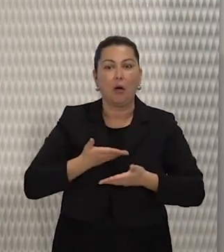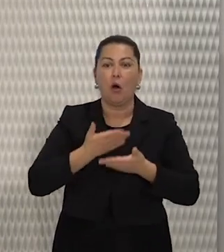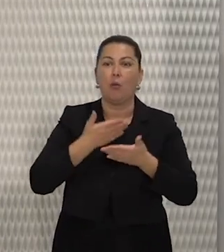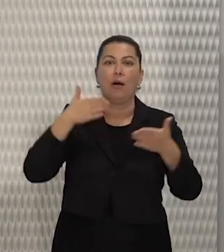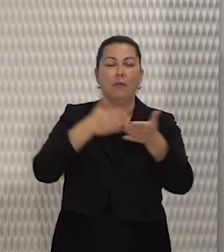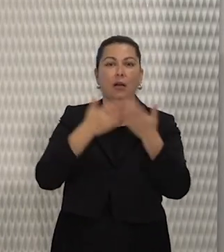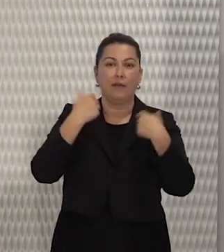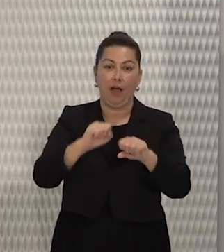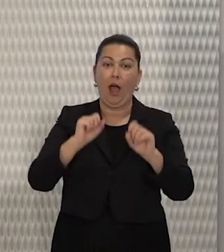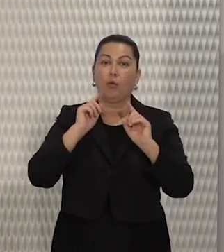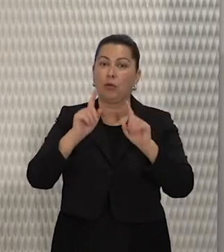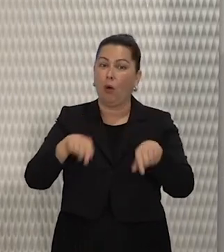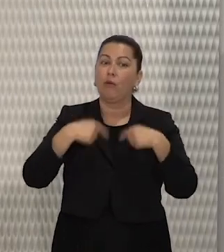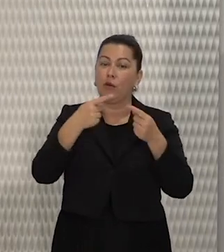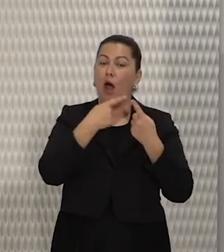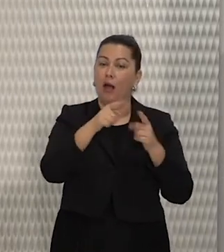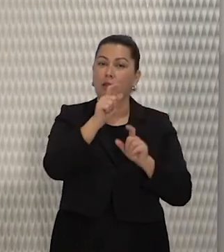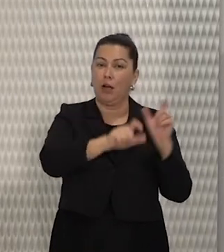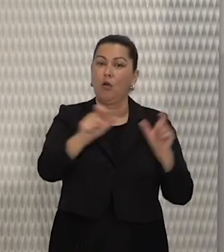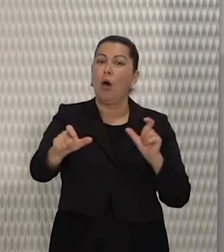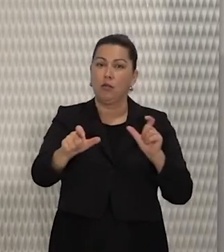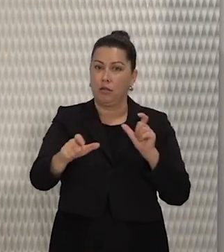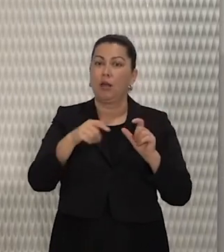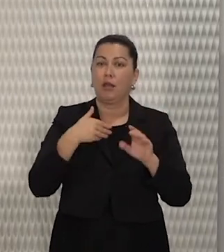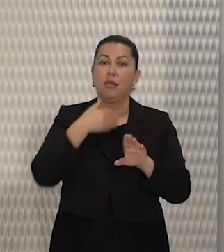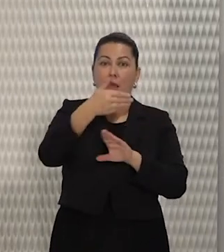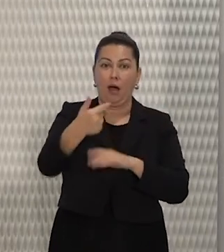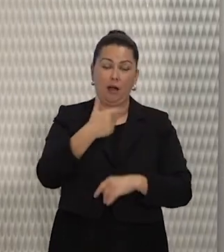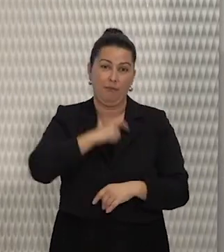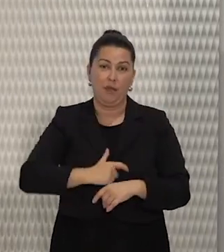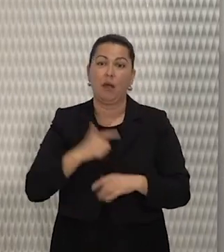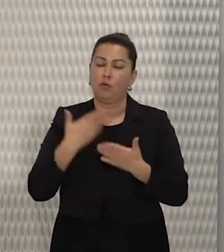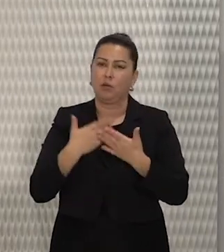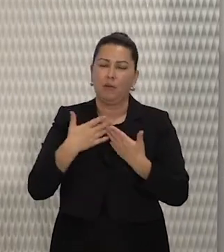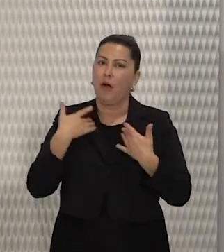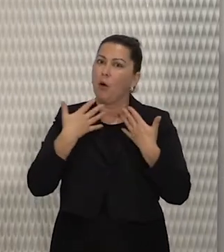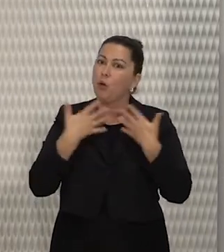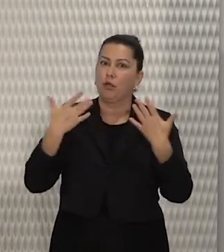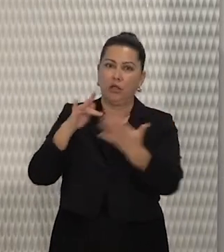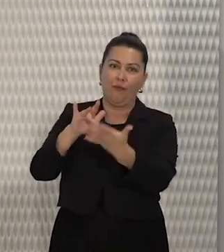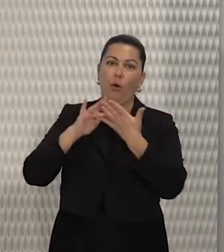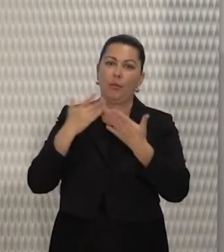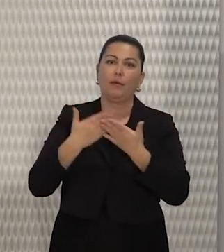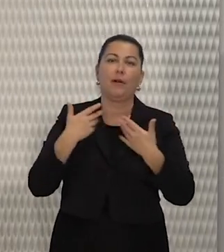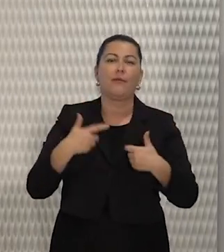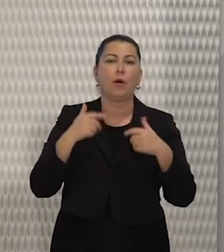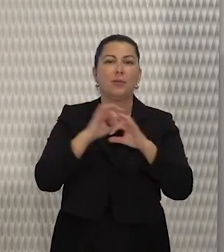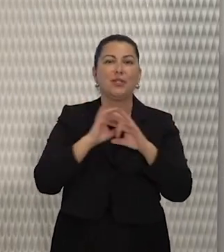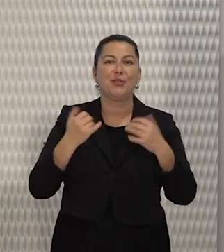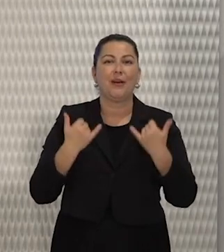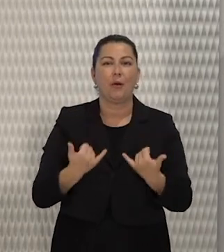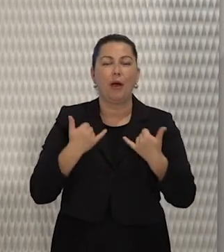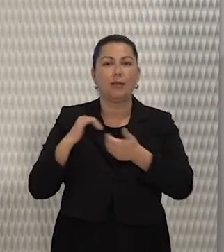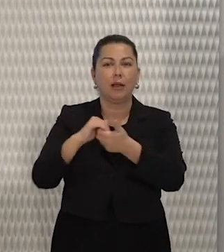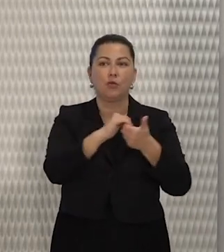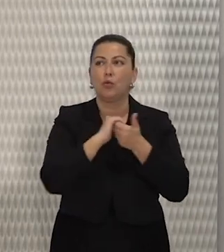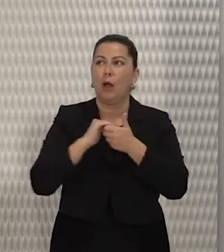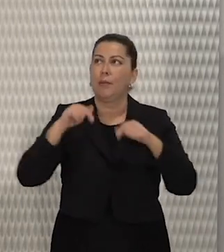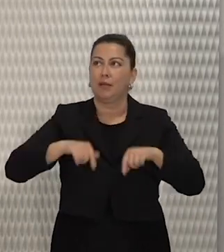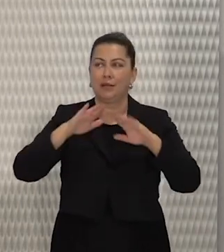Menschen nach mir. Ich glaube, das war wirklich sehr vorbildlich. Und deshalb freut es mich eben auch, dass wir hier heute zusammen